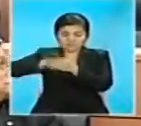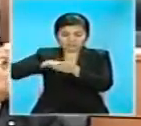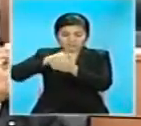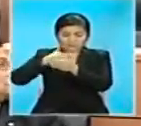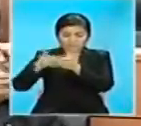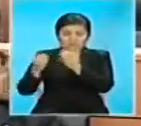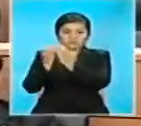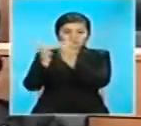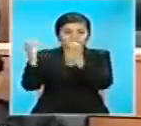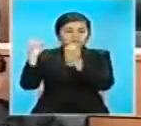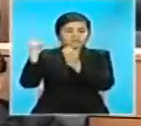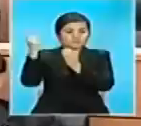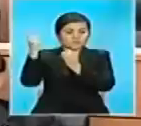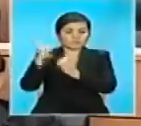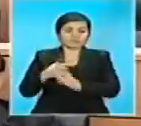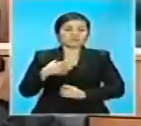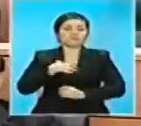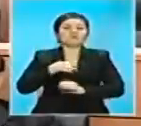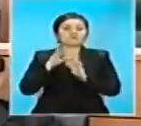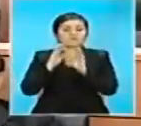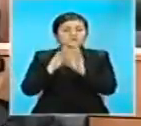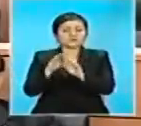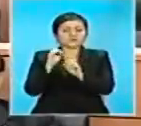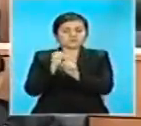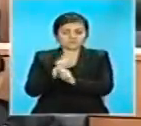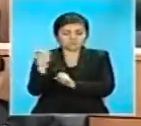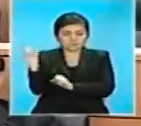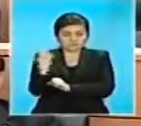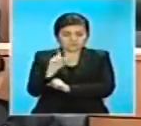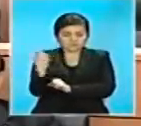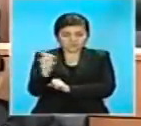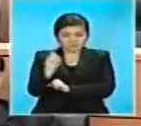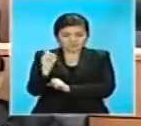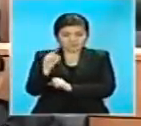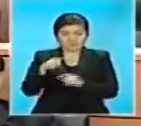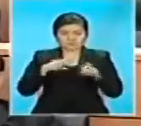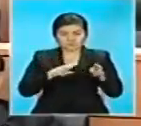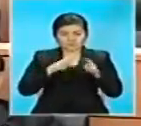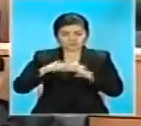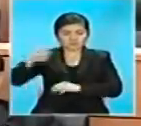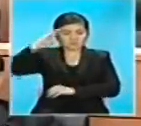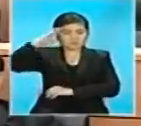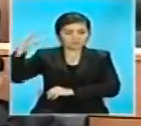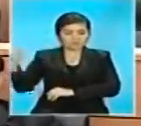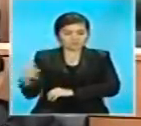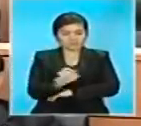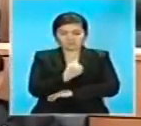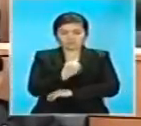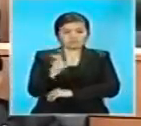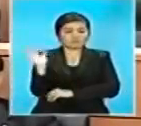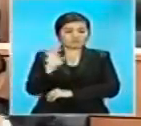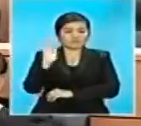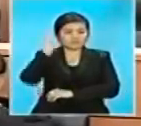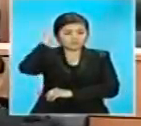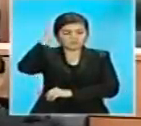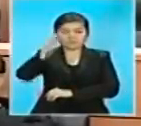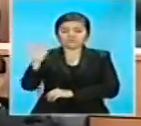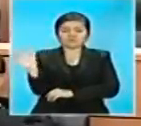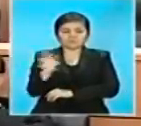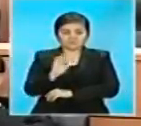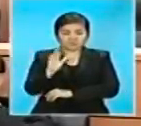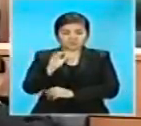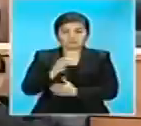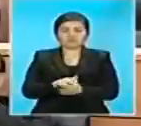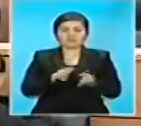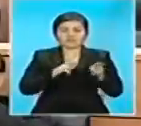ากจะฝากถึงว่าจะทำอย่างไรที่จะไม่ให้มีการปฏิวัติรัฐประหารเกิดขึ้นในอนาคตและไม่มี